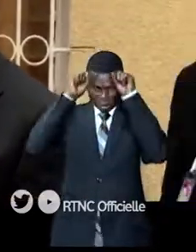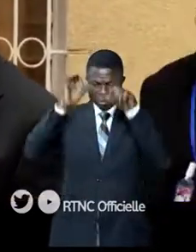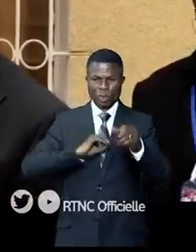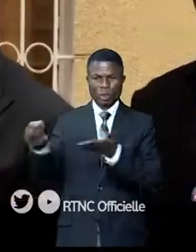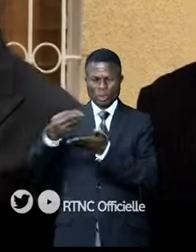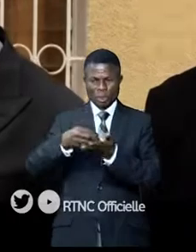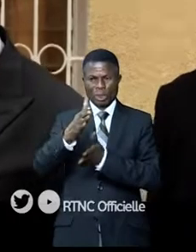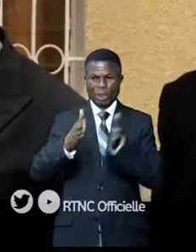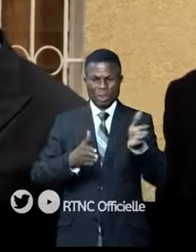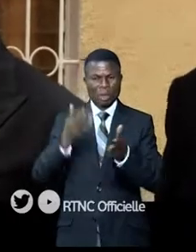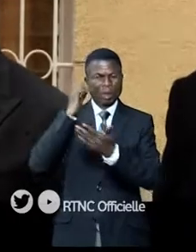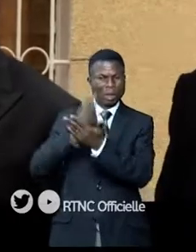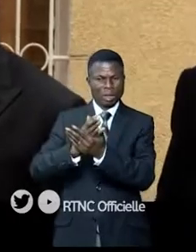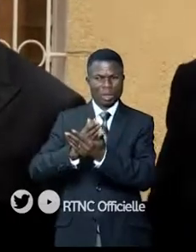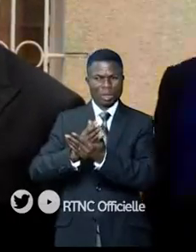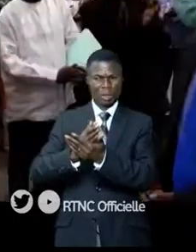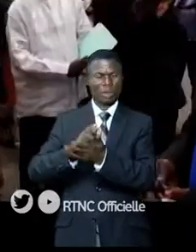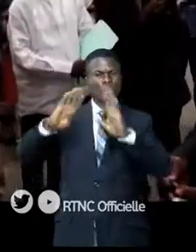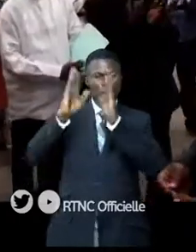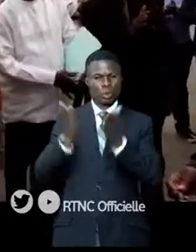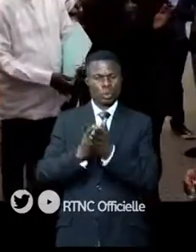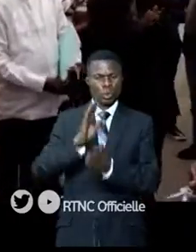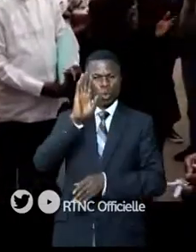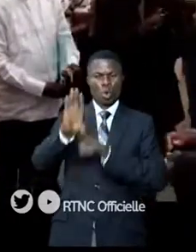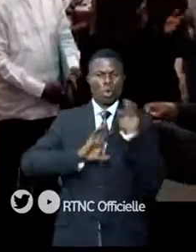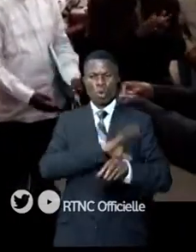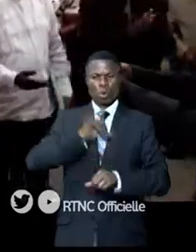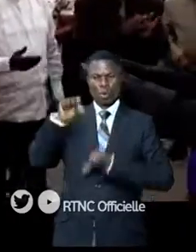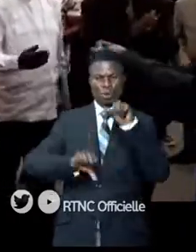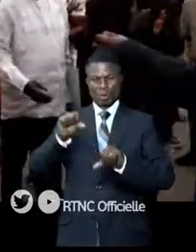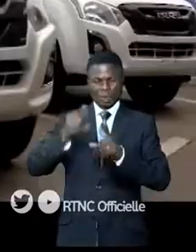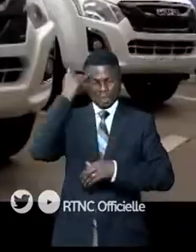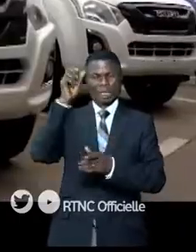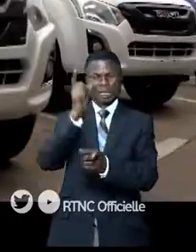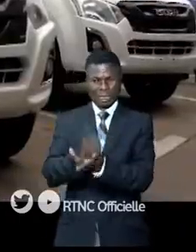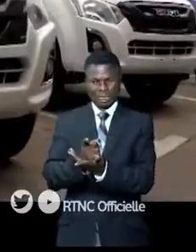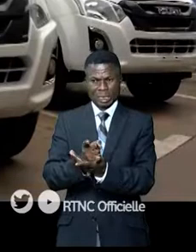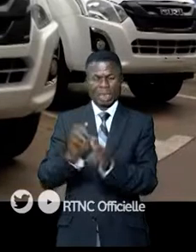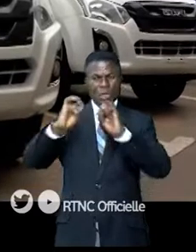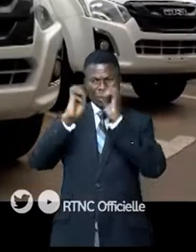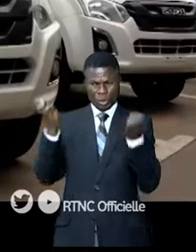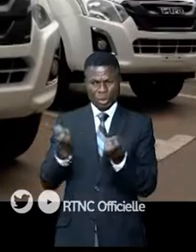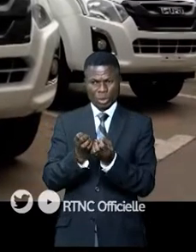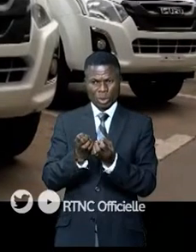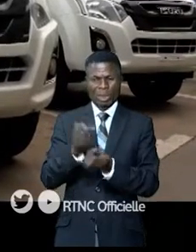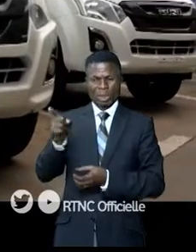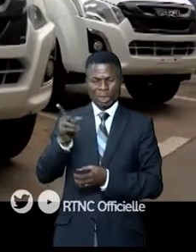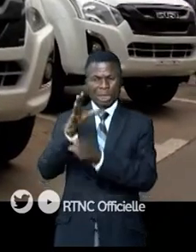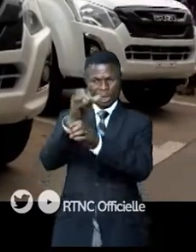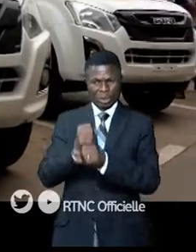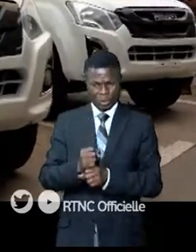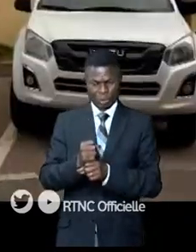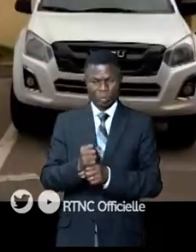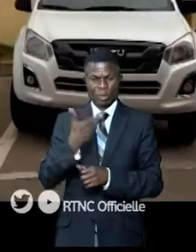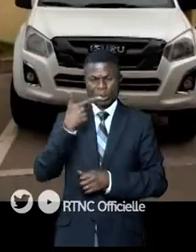recettes afin de barrer la route à toute mauvaise gestion. C'est dans la même lignée que cette équipe d'Alinguété a procédé.